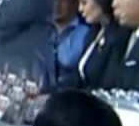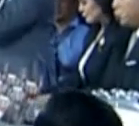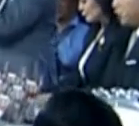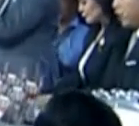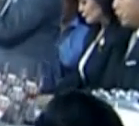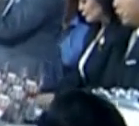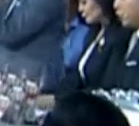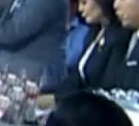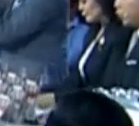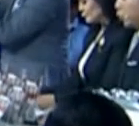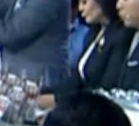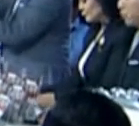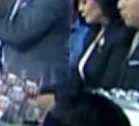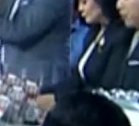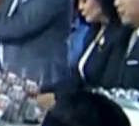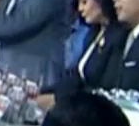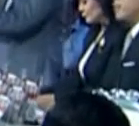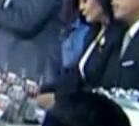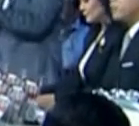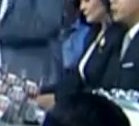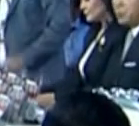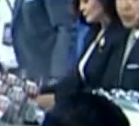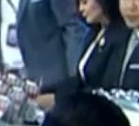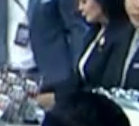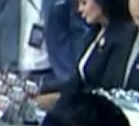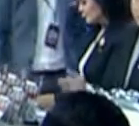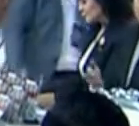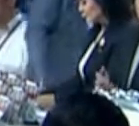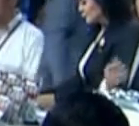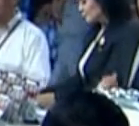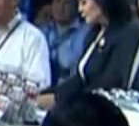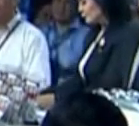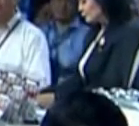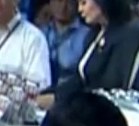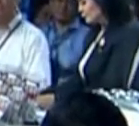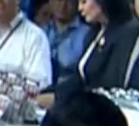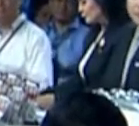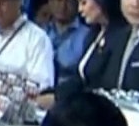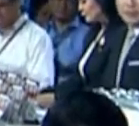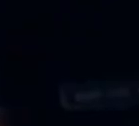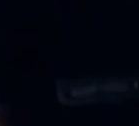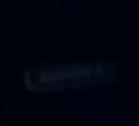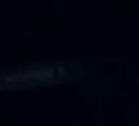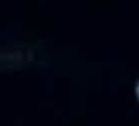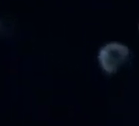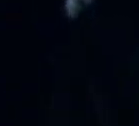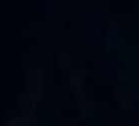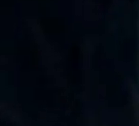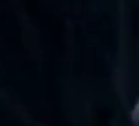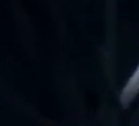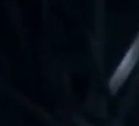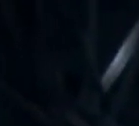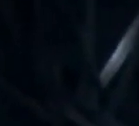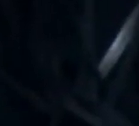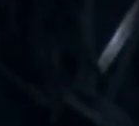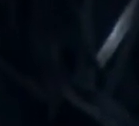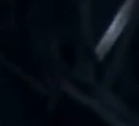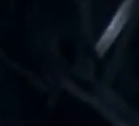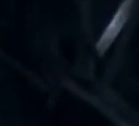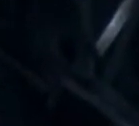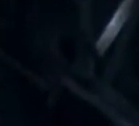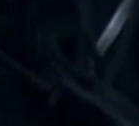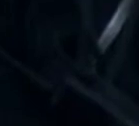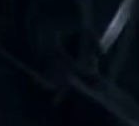dibicarakan cenderung hanya soal electoral threshold. Jarang menyentuh esensi atau substansi demokrasi di mana rakyat